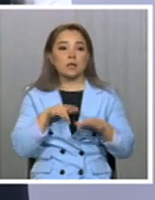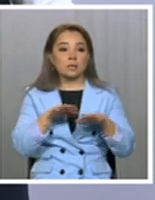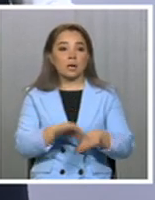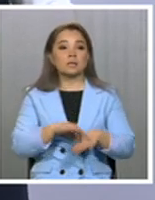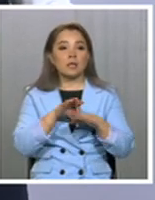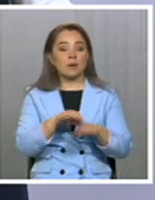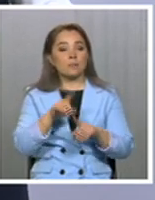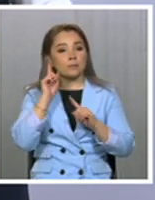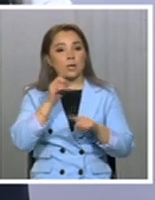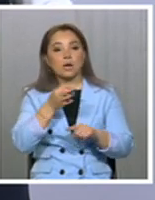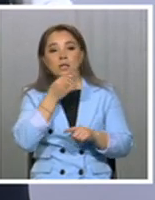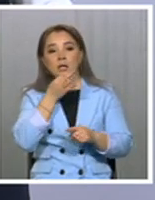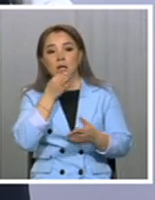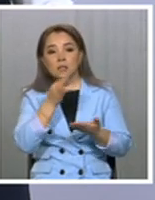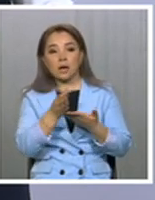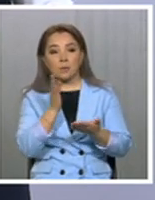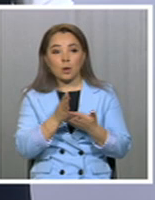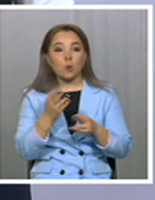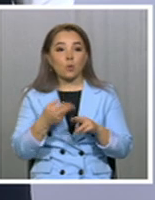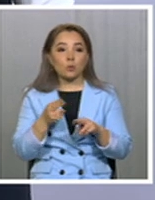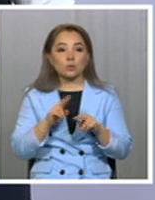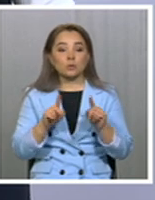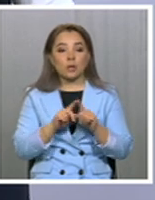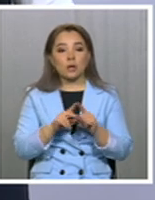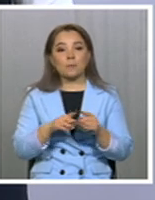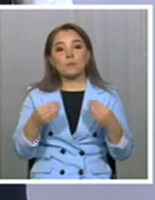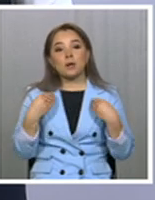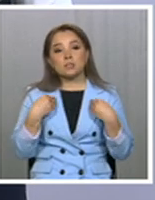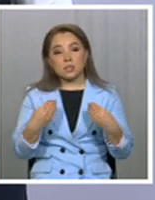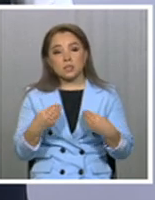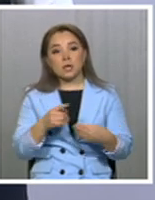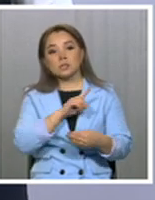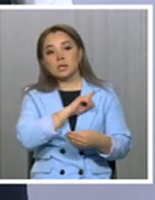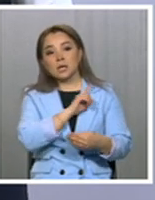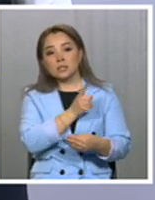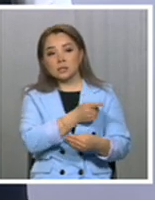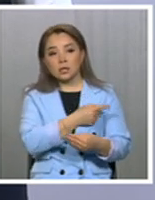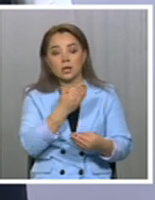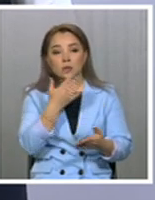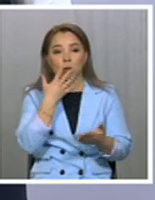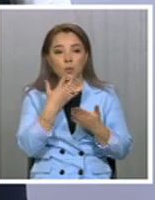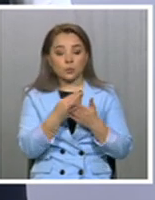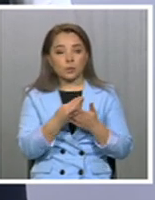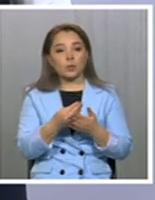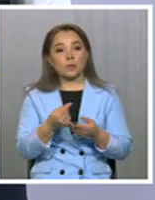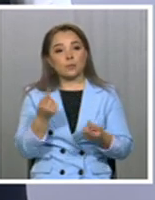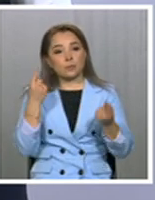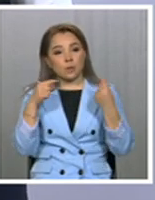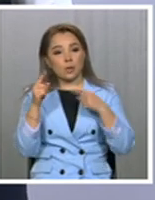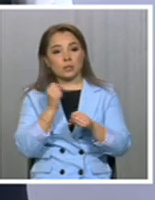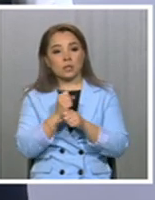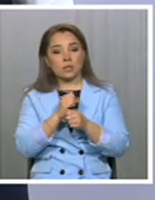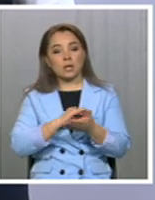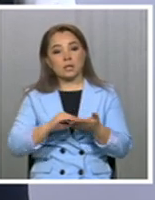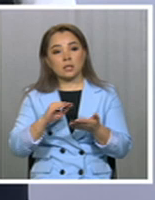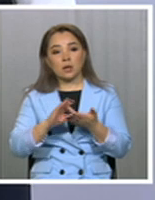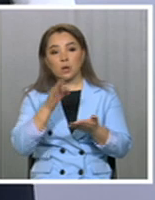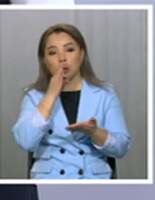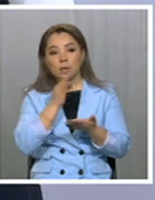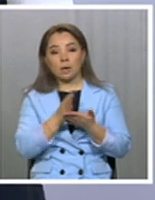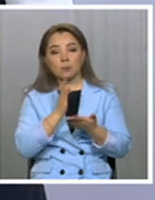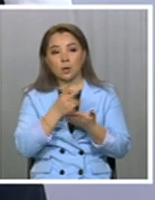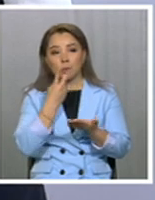еді. Сол себепті де ол батырлықты, ерлікті өз туындыларында дәріптей алды.